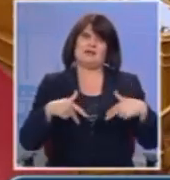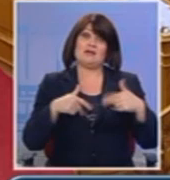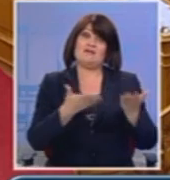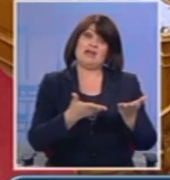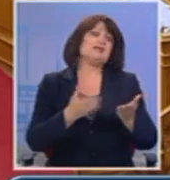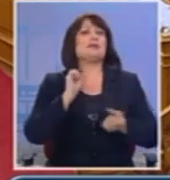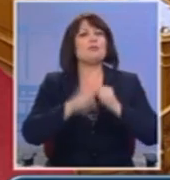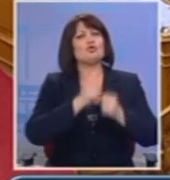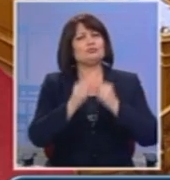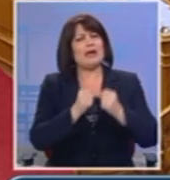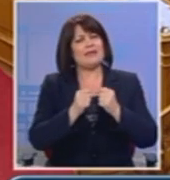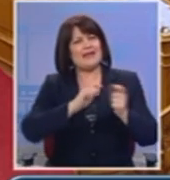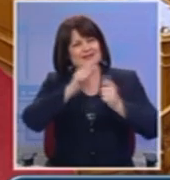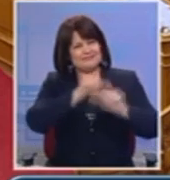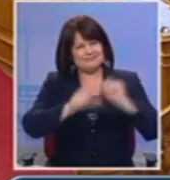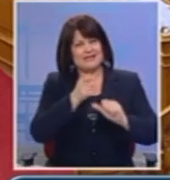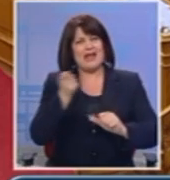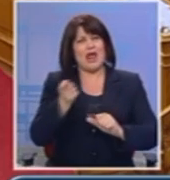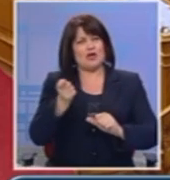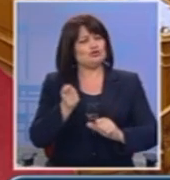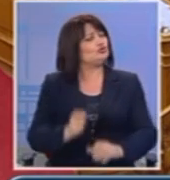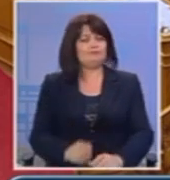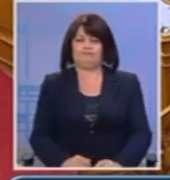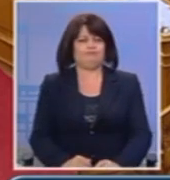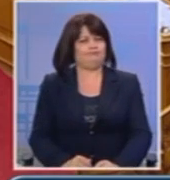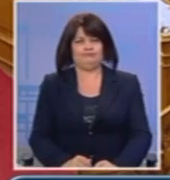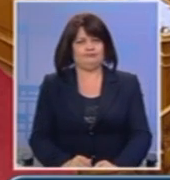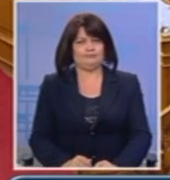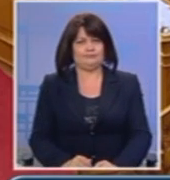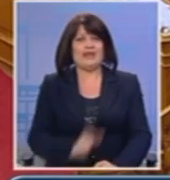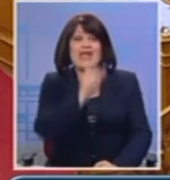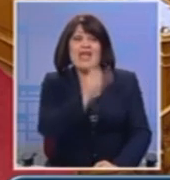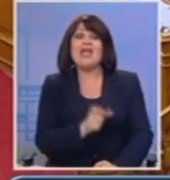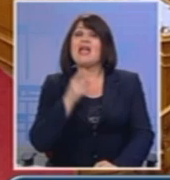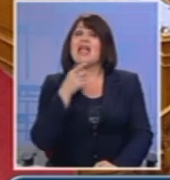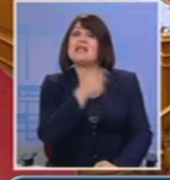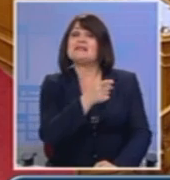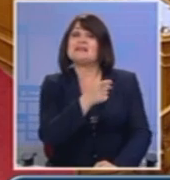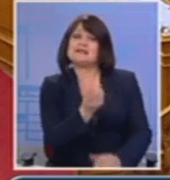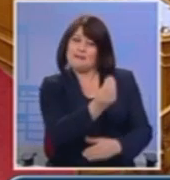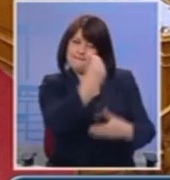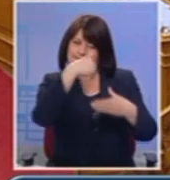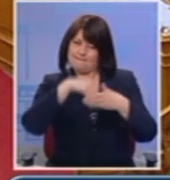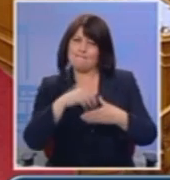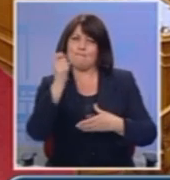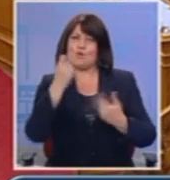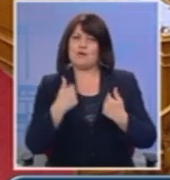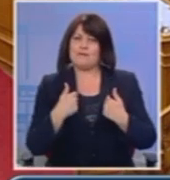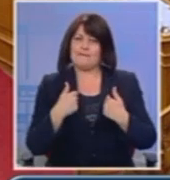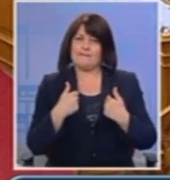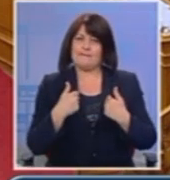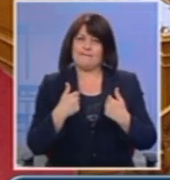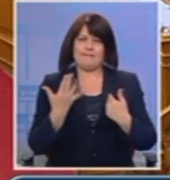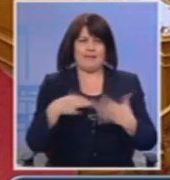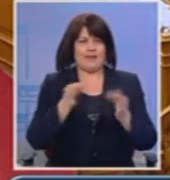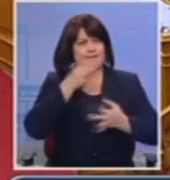στην προσπάθεια αναδιάρθρωσης του χρέους εσείς προχωρείτε στην πολιτική μας το είπα και στην